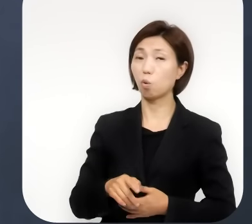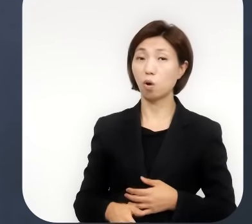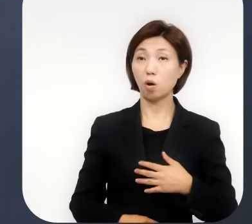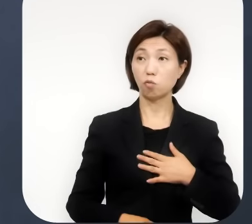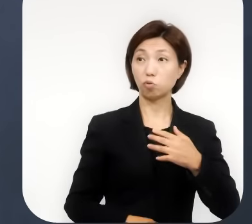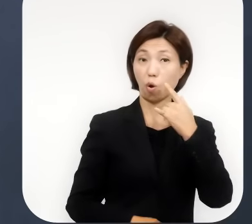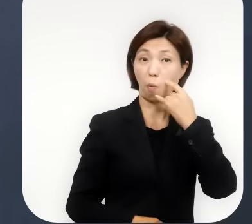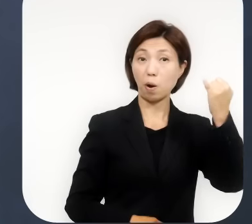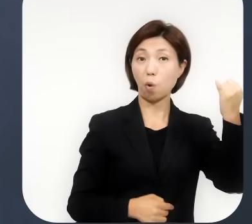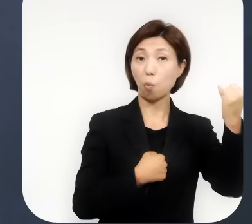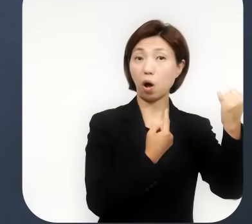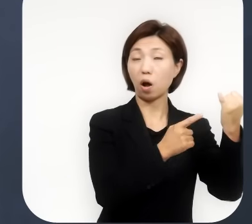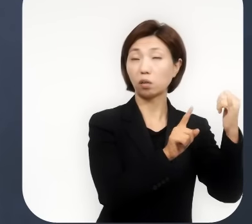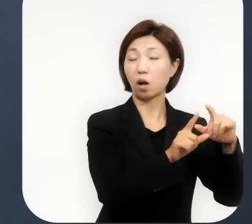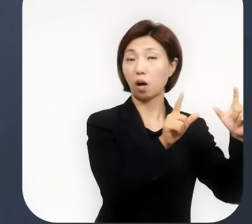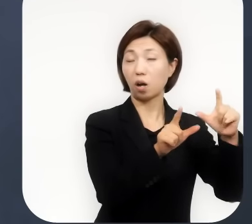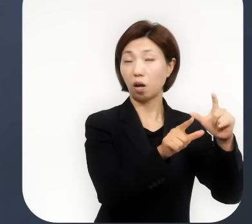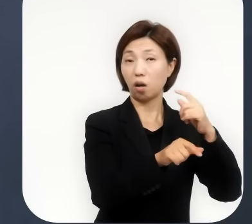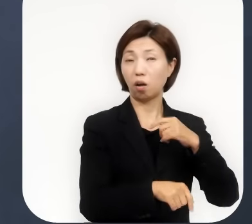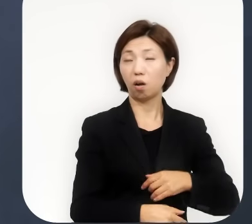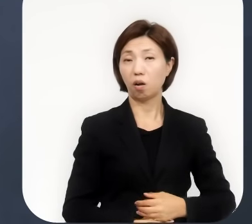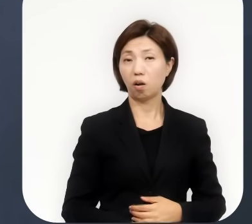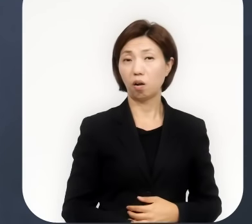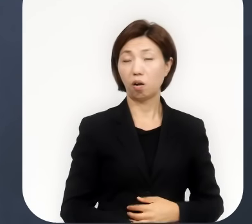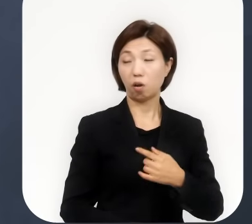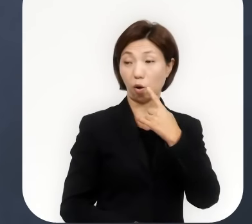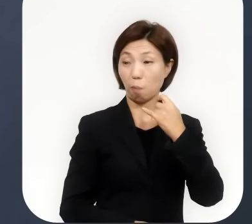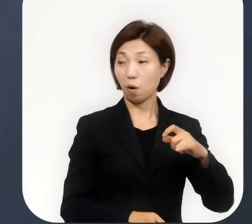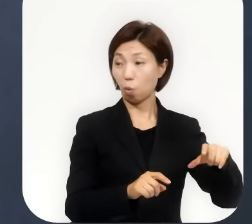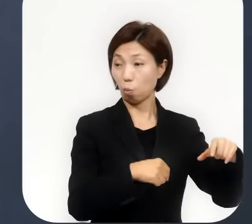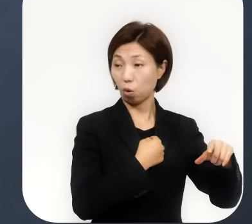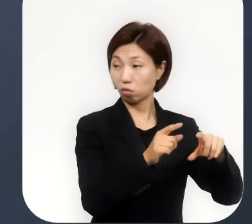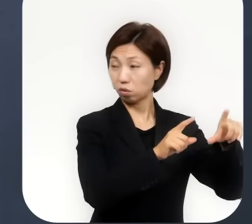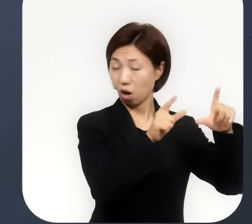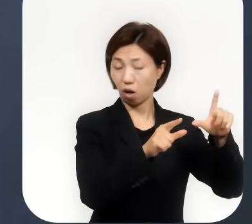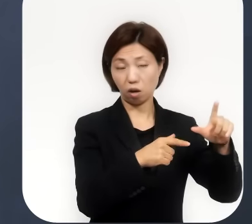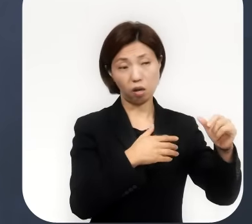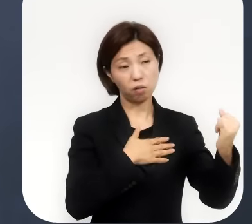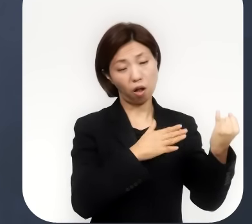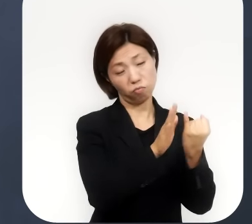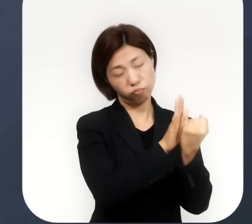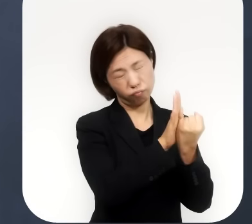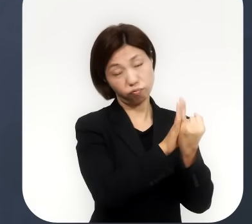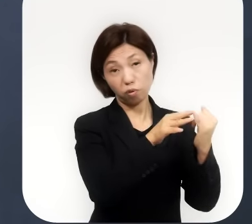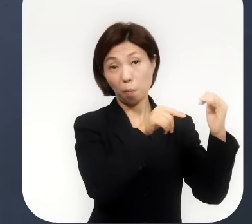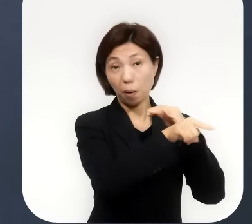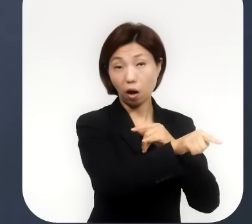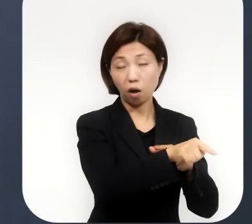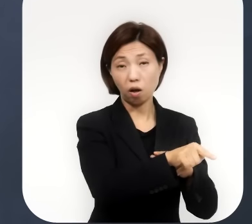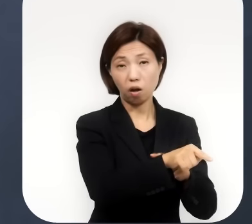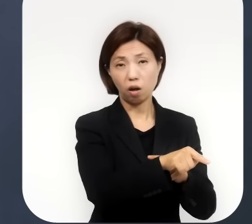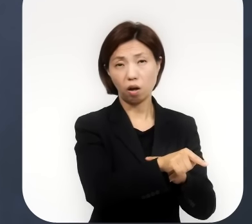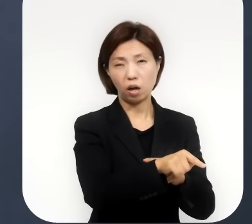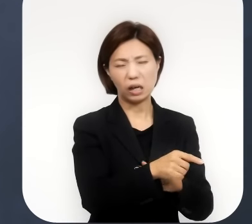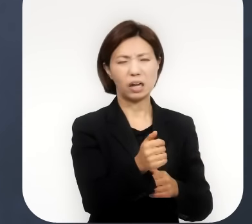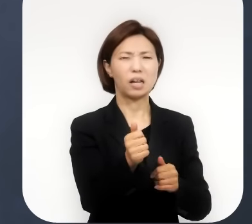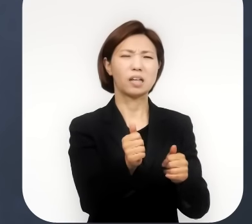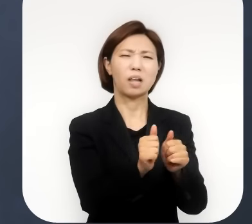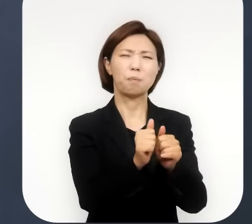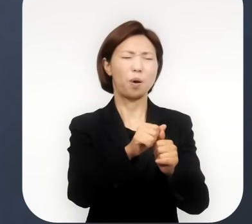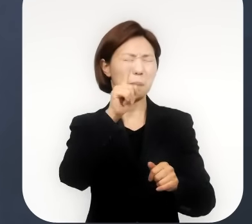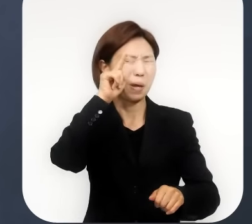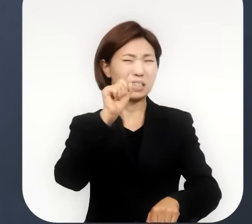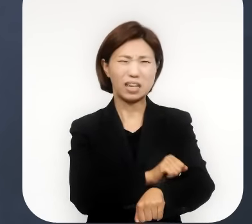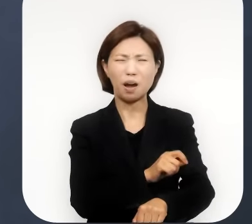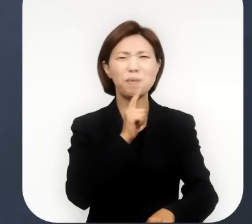입장에서는 자기 어머니가 혼자 있잖아요 그러니까 엄마를 돌보러 가라 갈 거란 말이에요 그 잘했다는